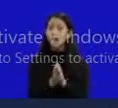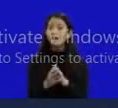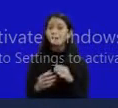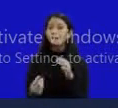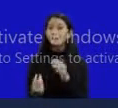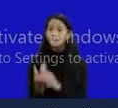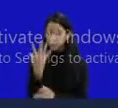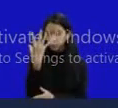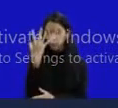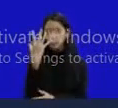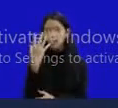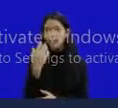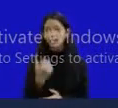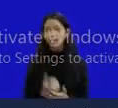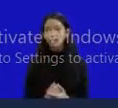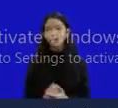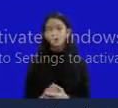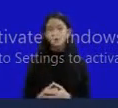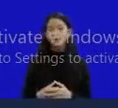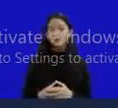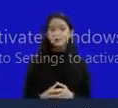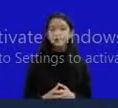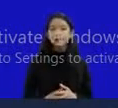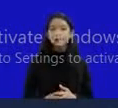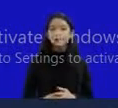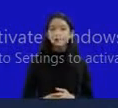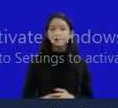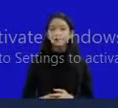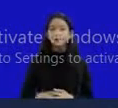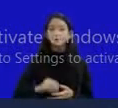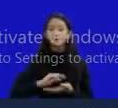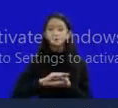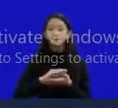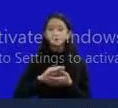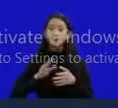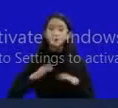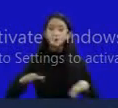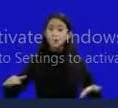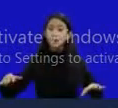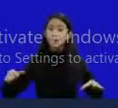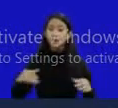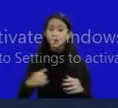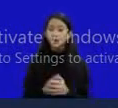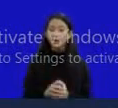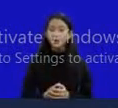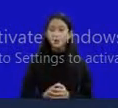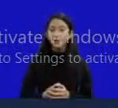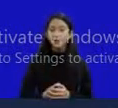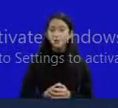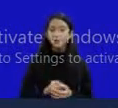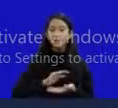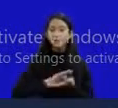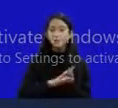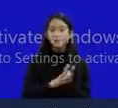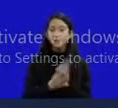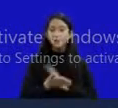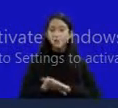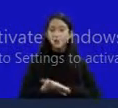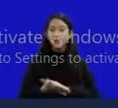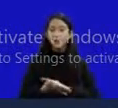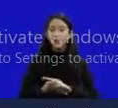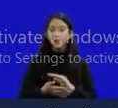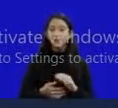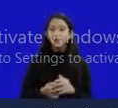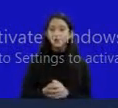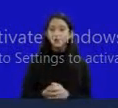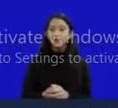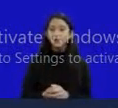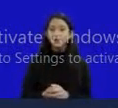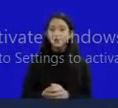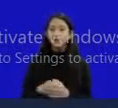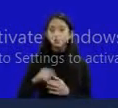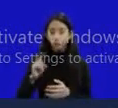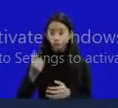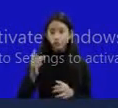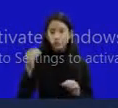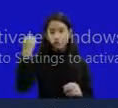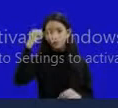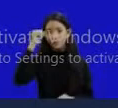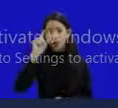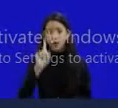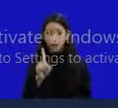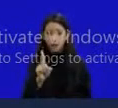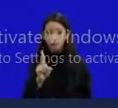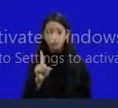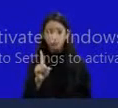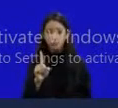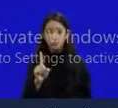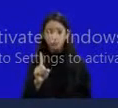pertumbuhan dan perkembangan peserta didik menjadi konsiderasi kami untuk melaksanakan kebijakan ini tidak bisa satu saja